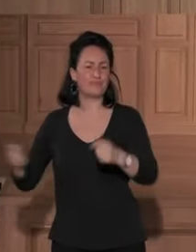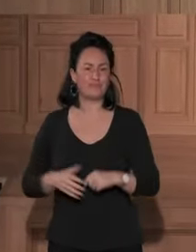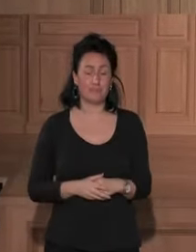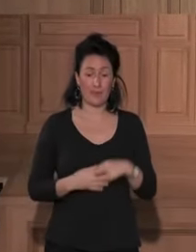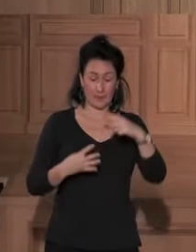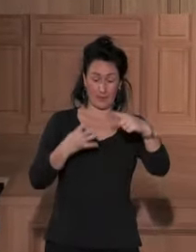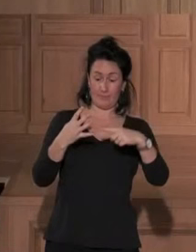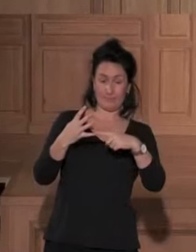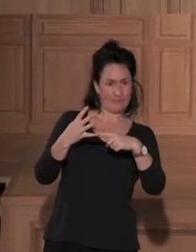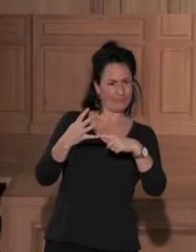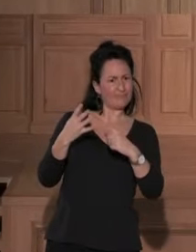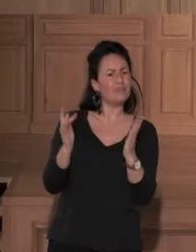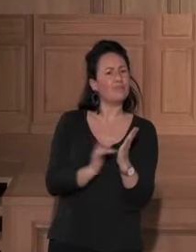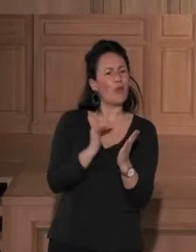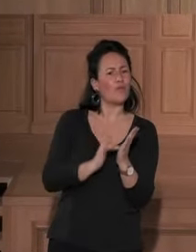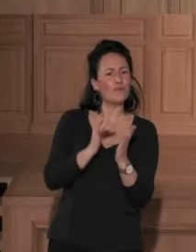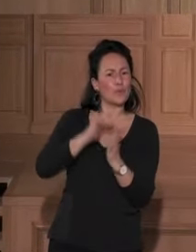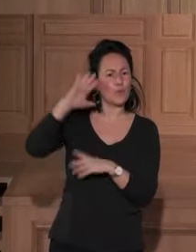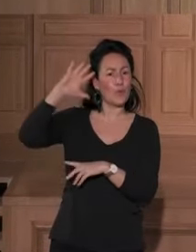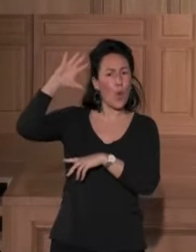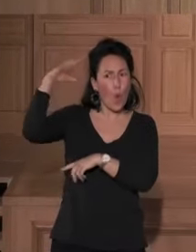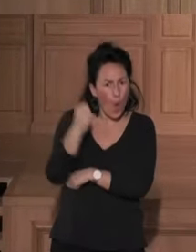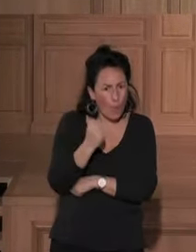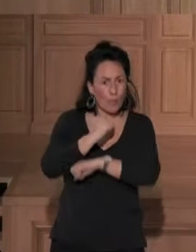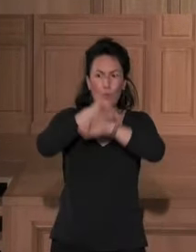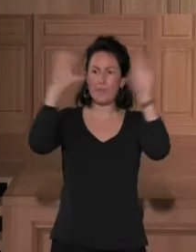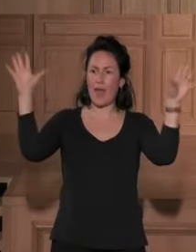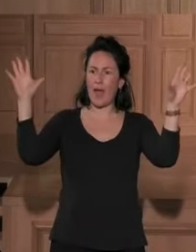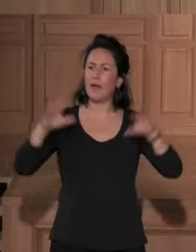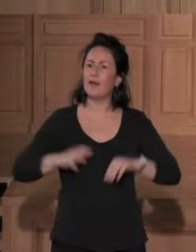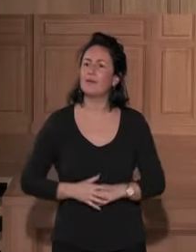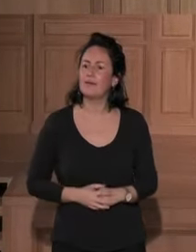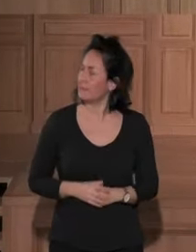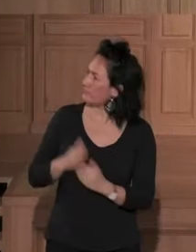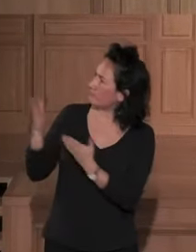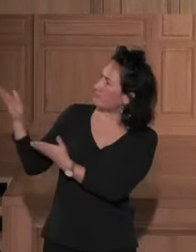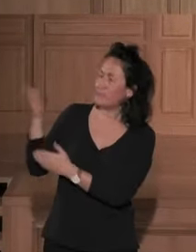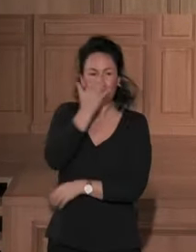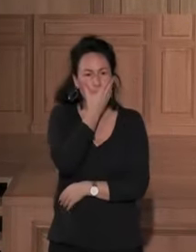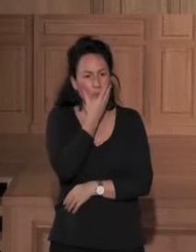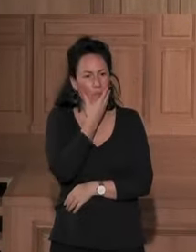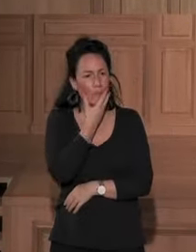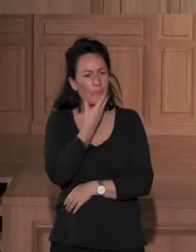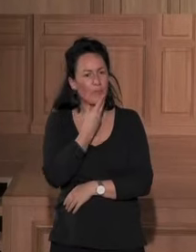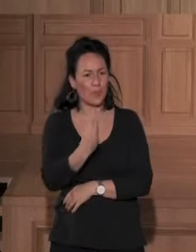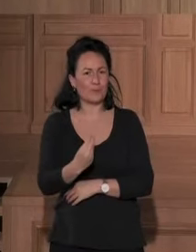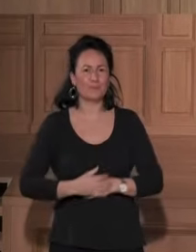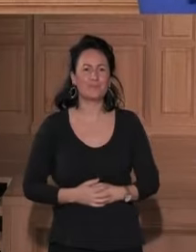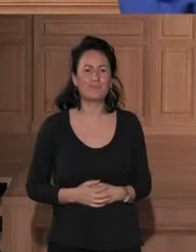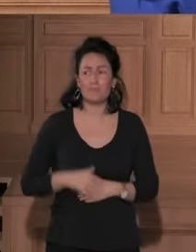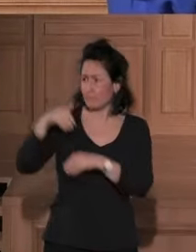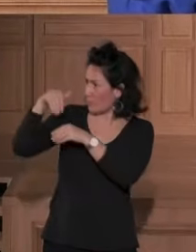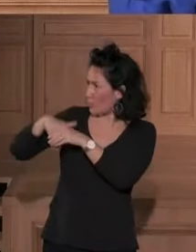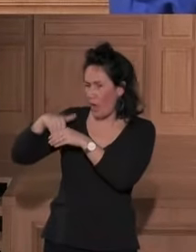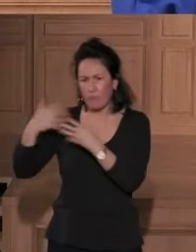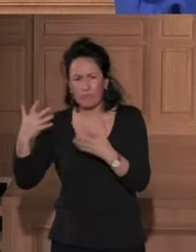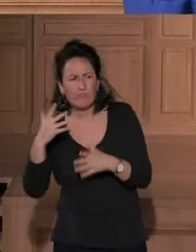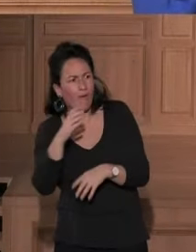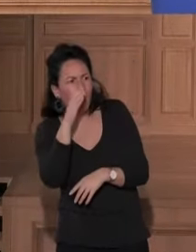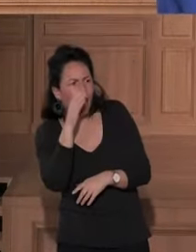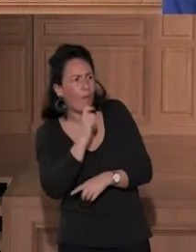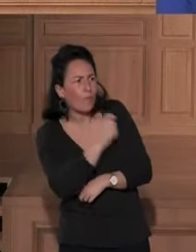Lumière, une très belle revue qu'Emmanuel vous montre, voilà, et qui donne la parole aux